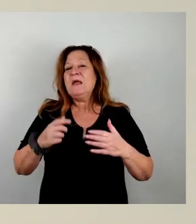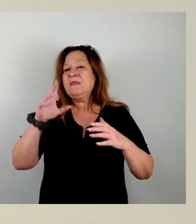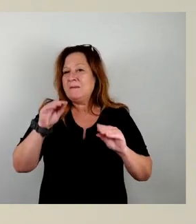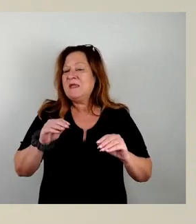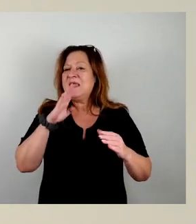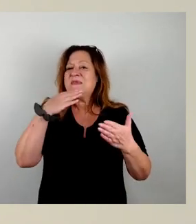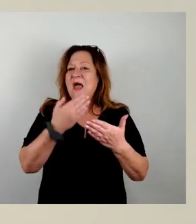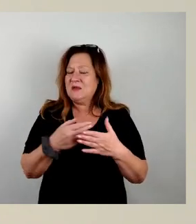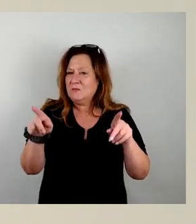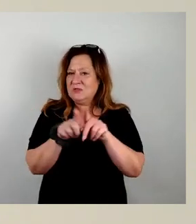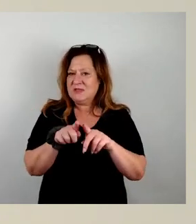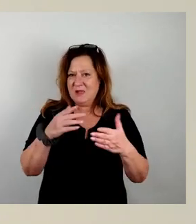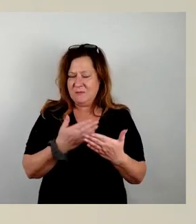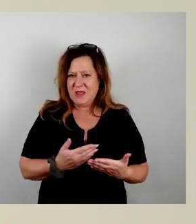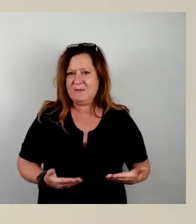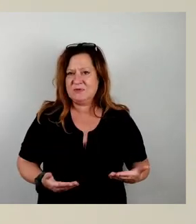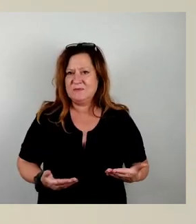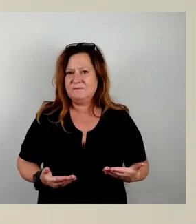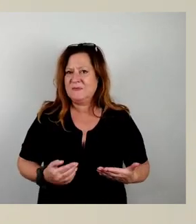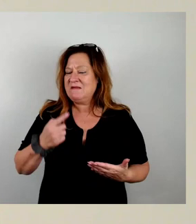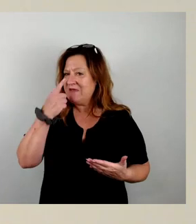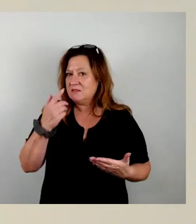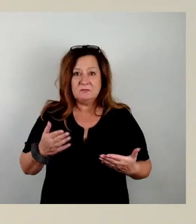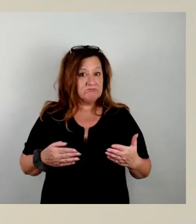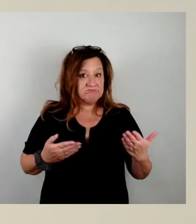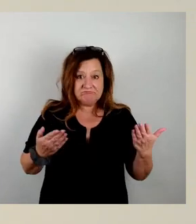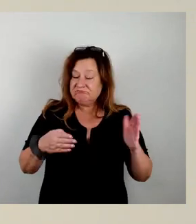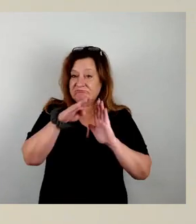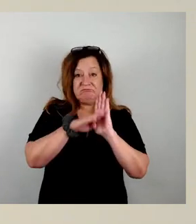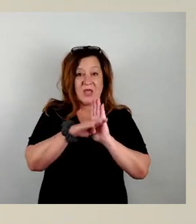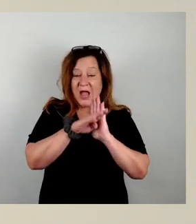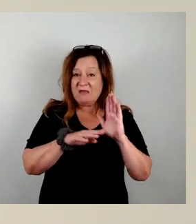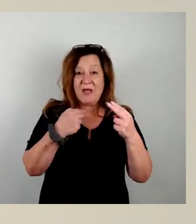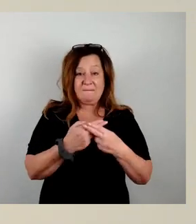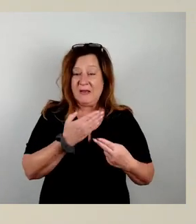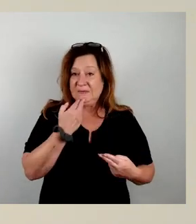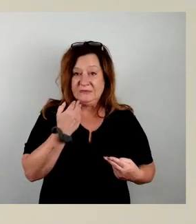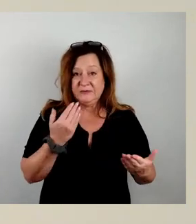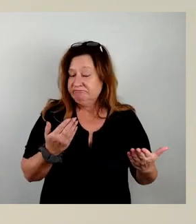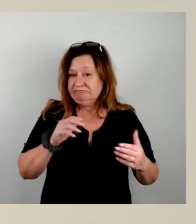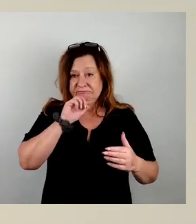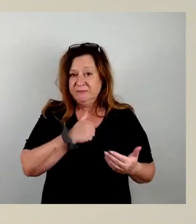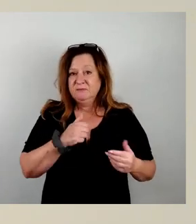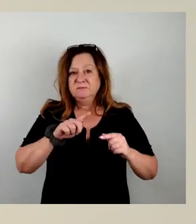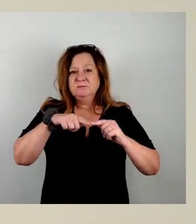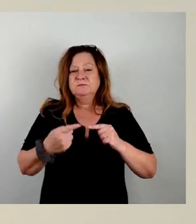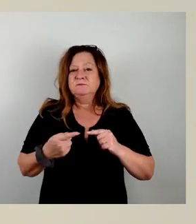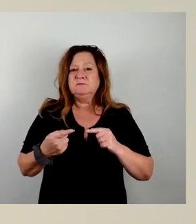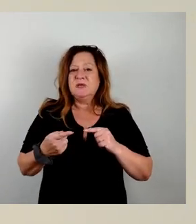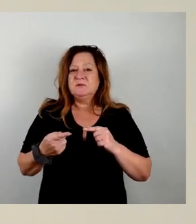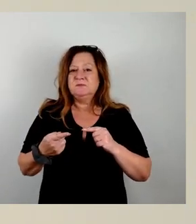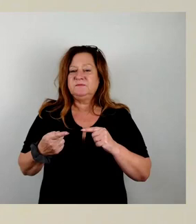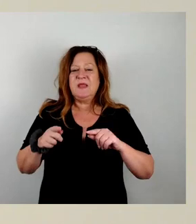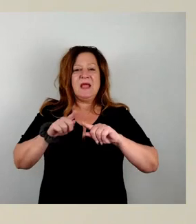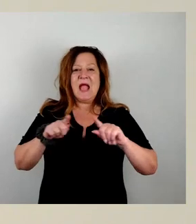kann. Und sollte sozusagen die Tarifanpassung nicht kommen, werden wir keinen